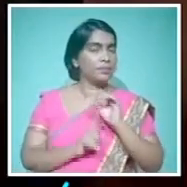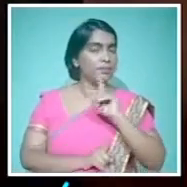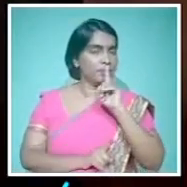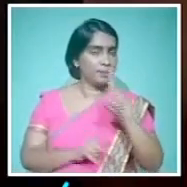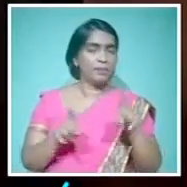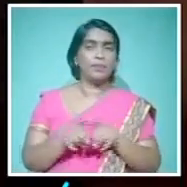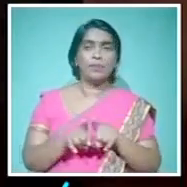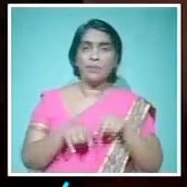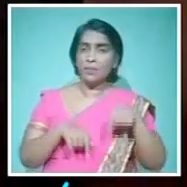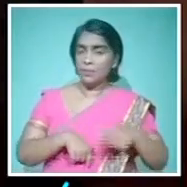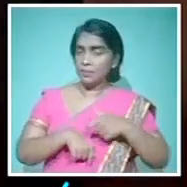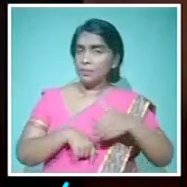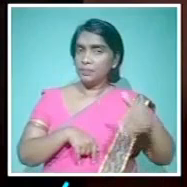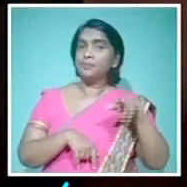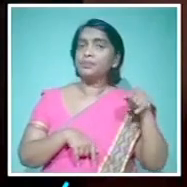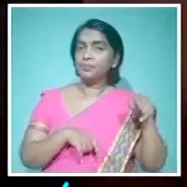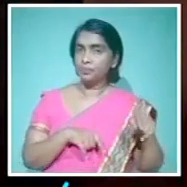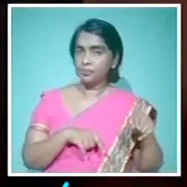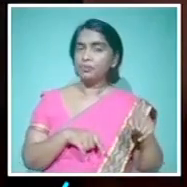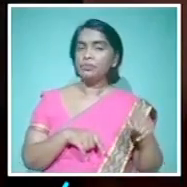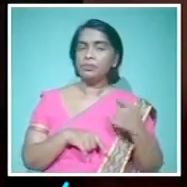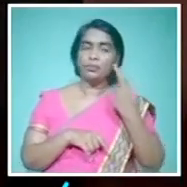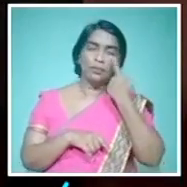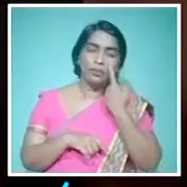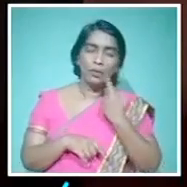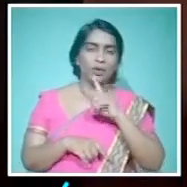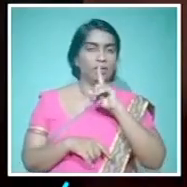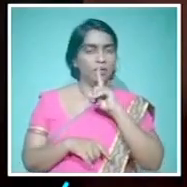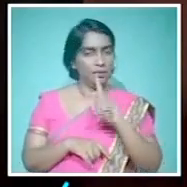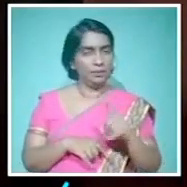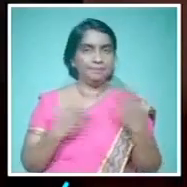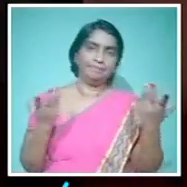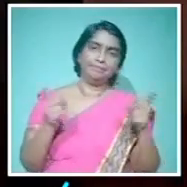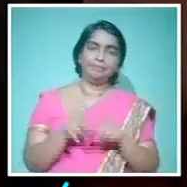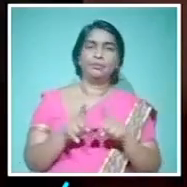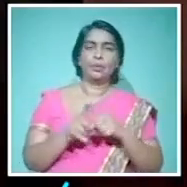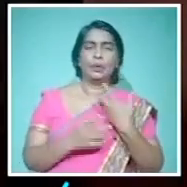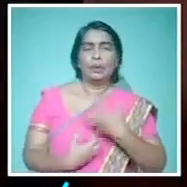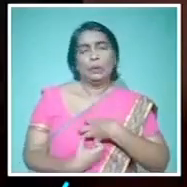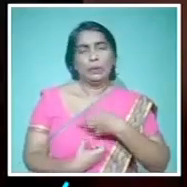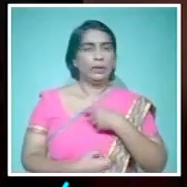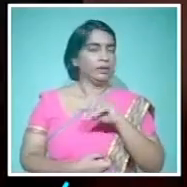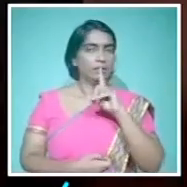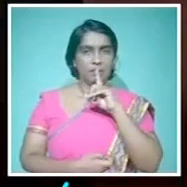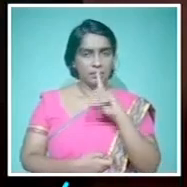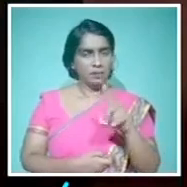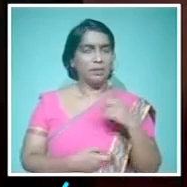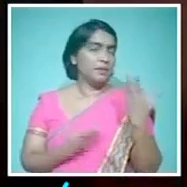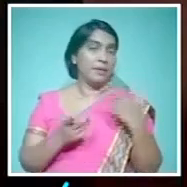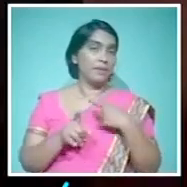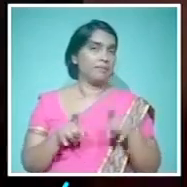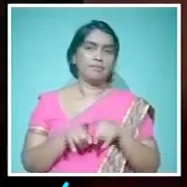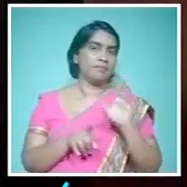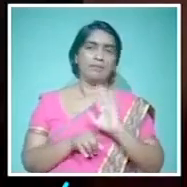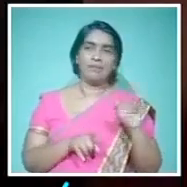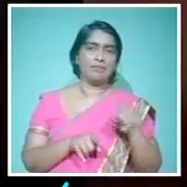වගේ මේ වෙලාවේදී මේකේ ශෝකේ ප්‍රකාශ කරලවත් නැත්නම් කඩගාටුව ප්‍රකාශ කරලවත් එහෙම බෑ මේක